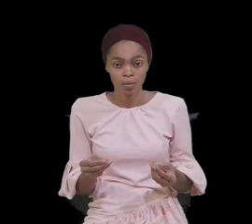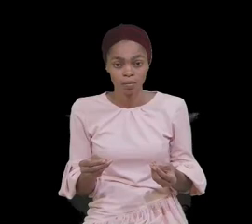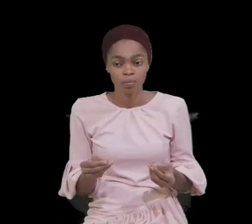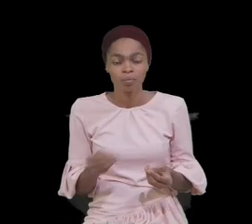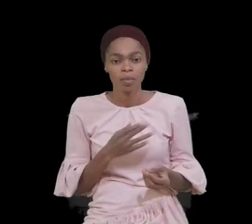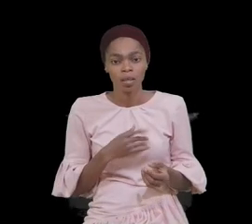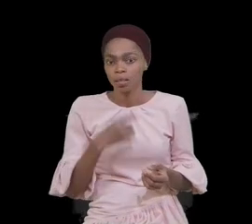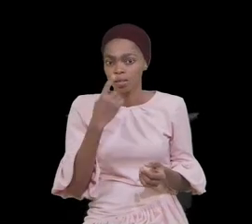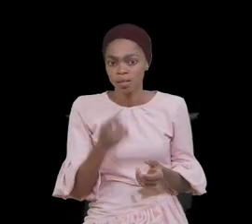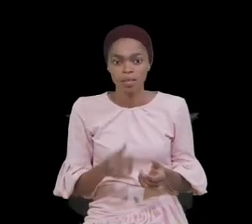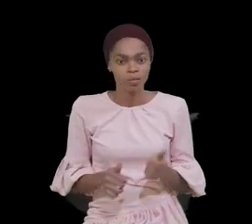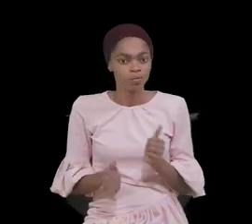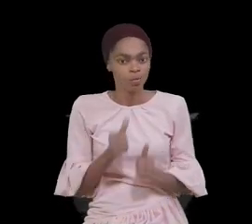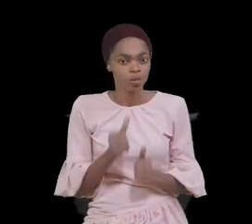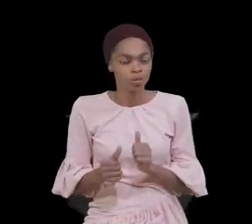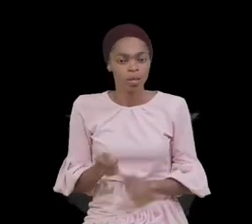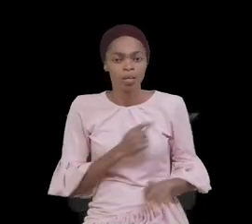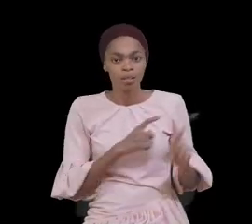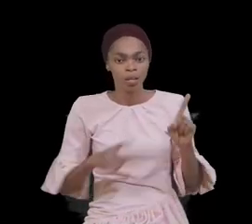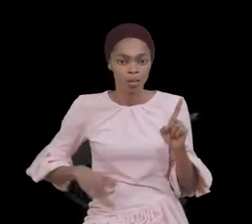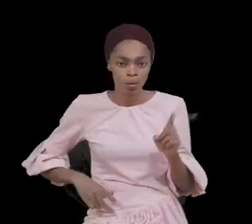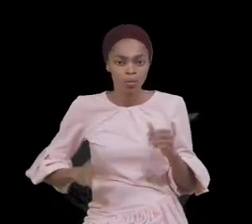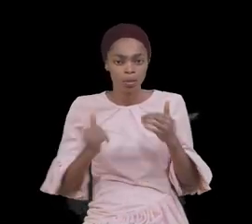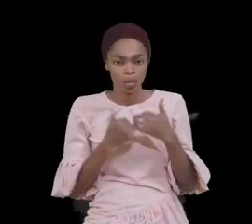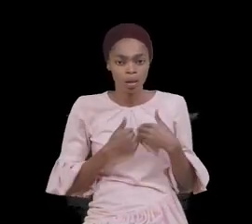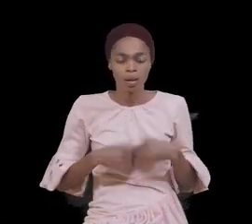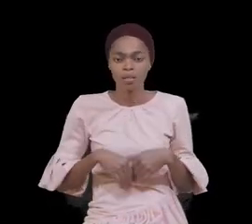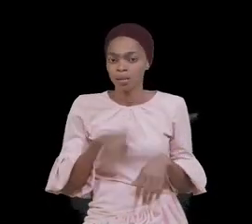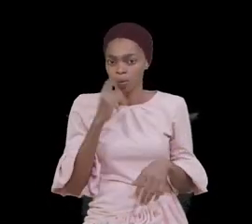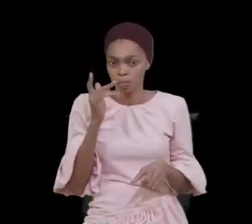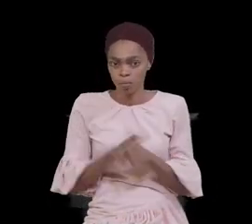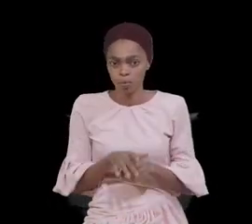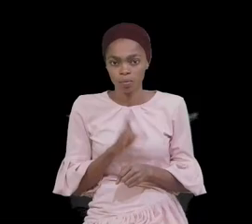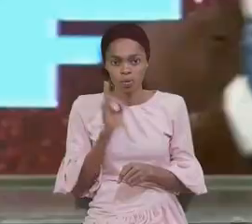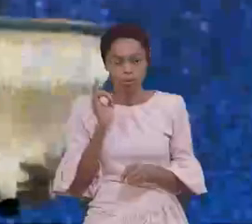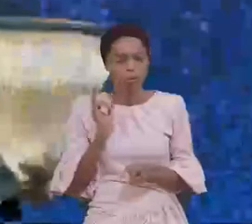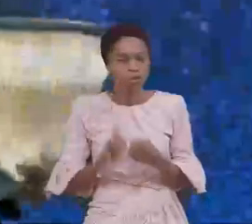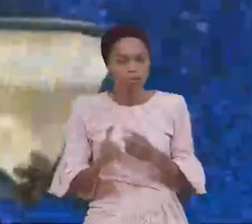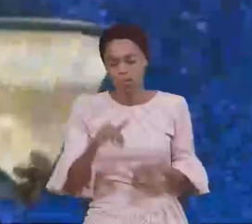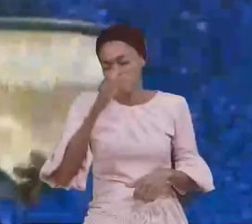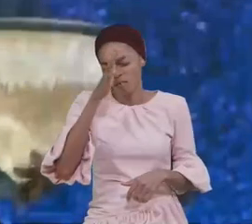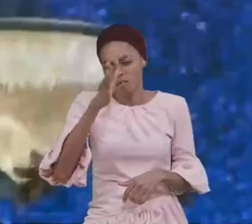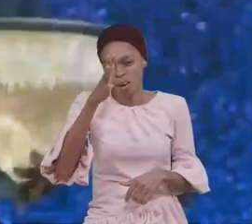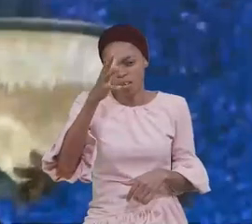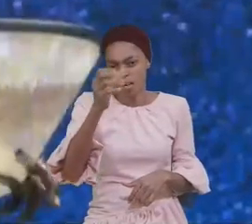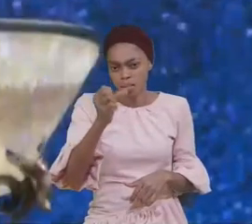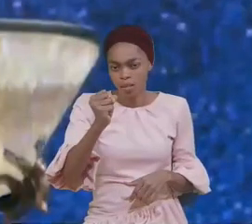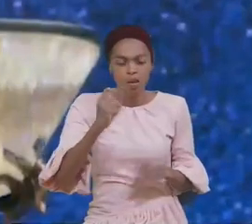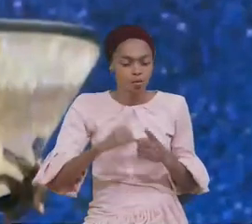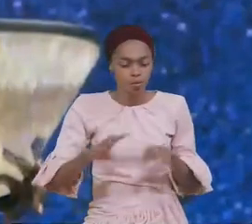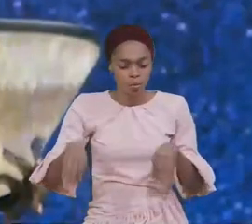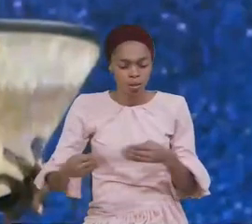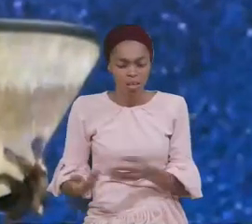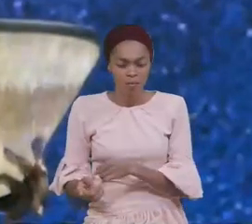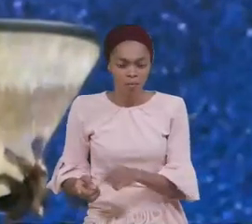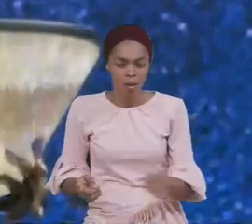que l'Éternel a juré à leur père de leur donner, et